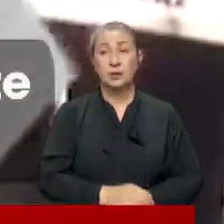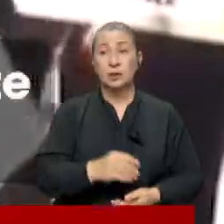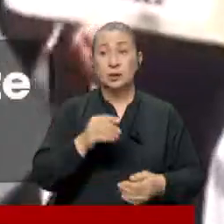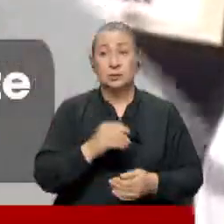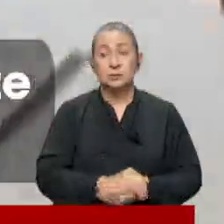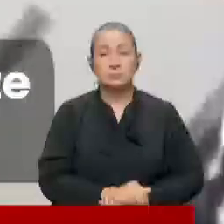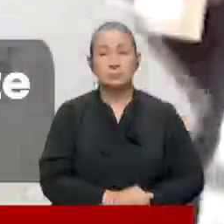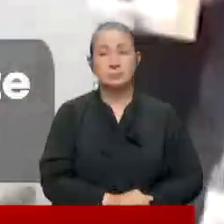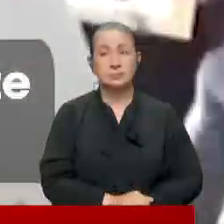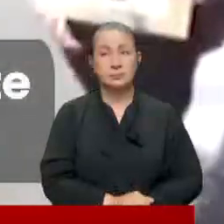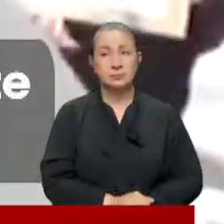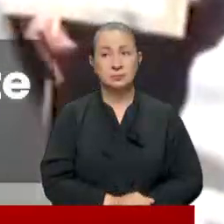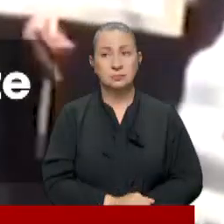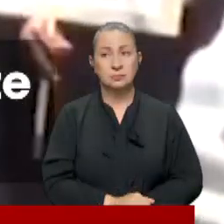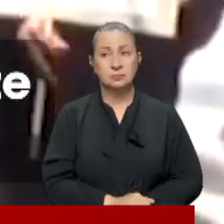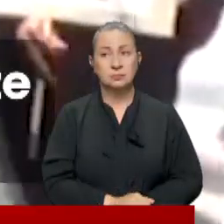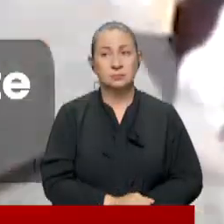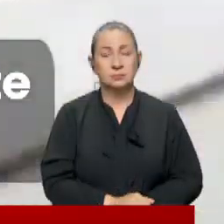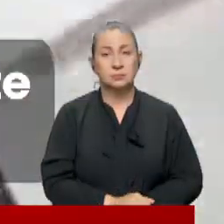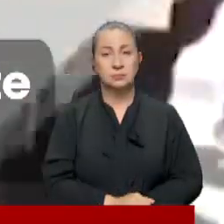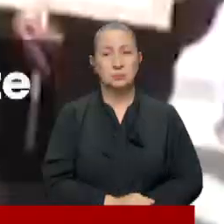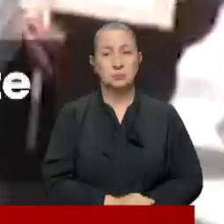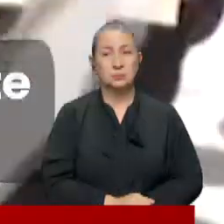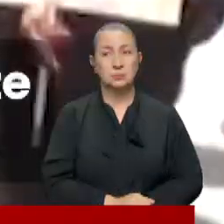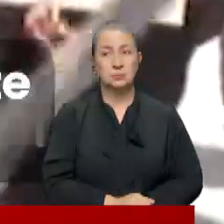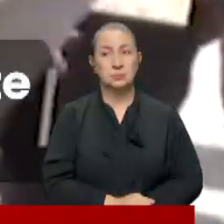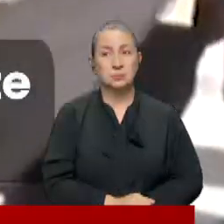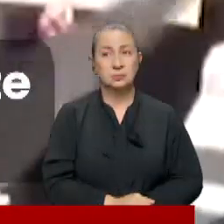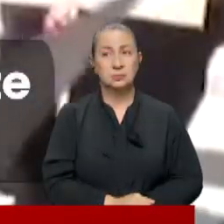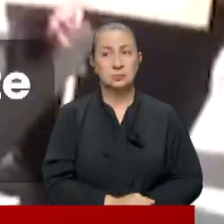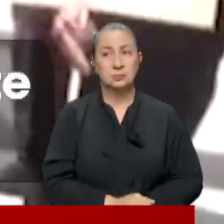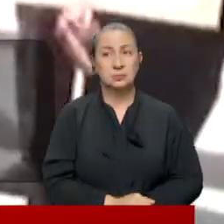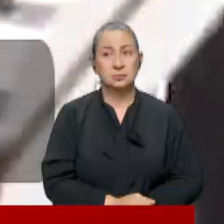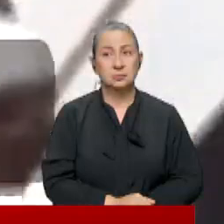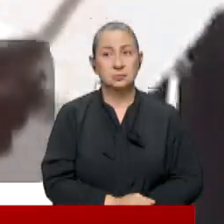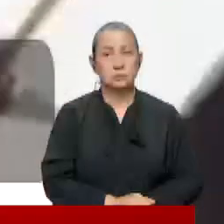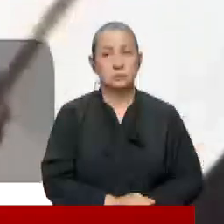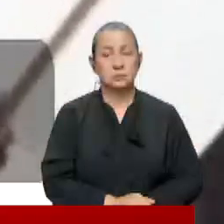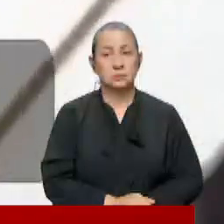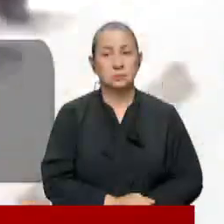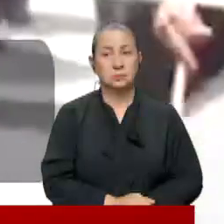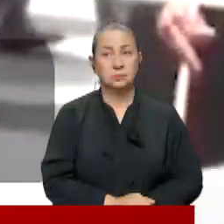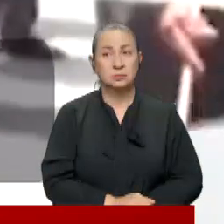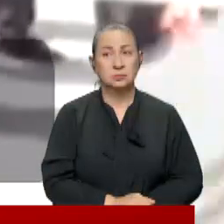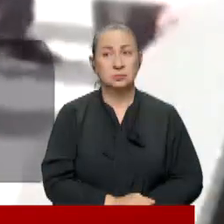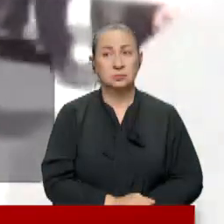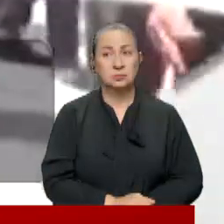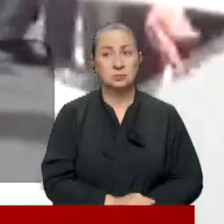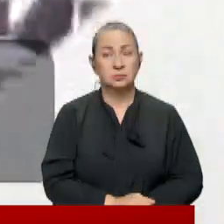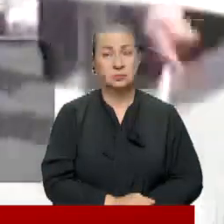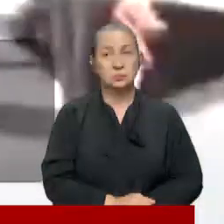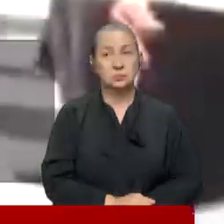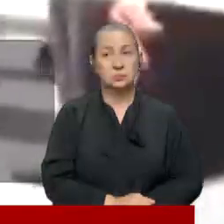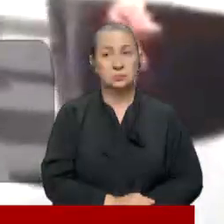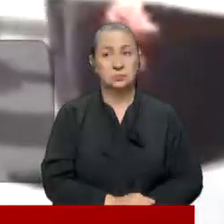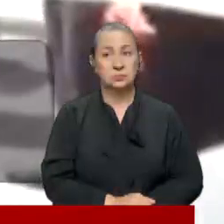Çimozat pahalı, gübreyi pahalı aldık. Yani devlet bize yardımcı olsun. Tarım Bakanı rica